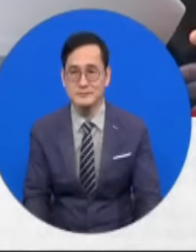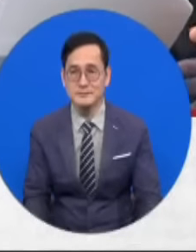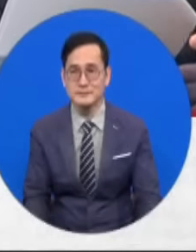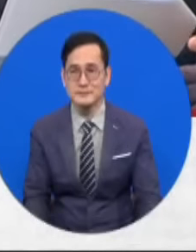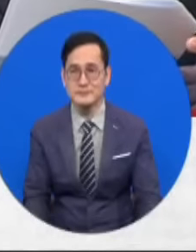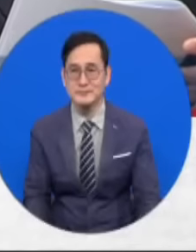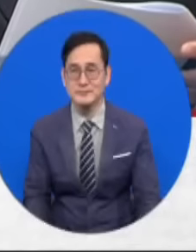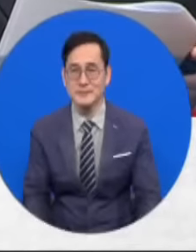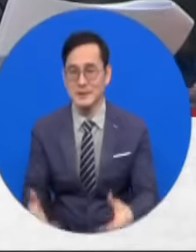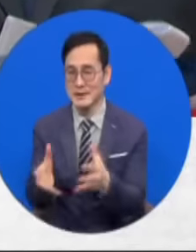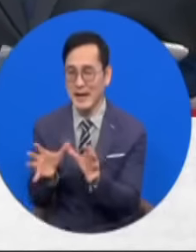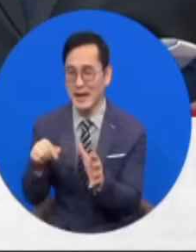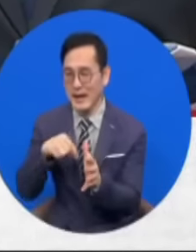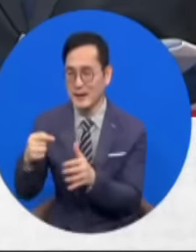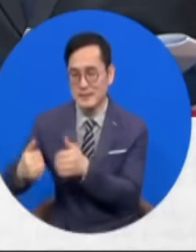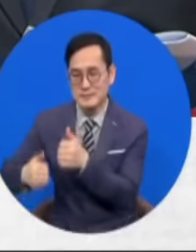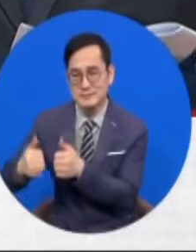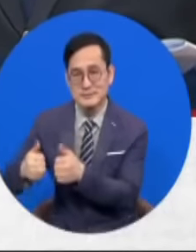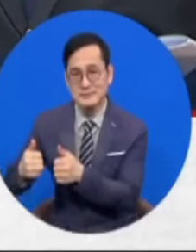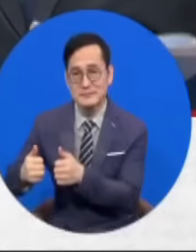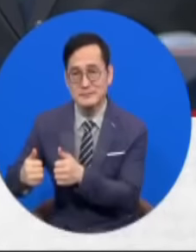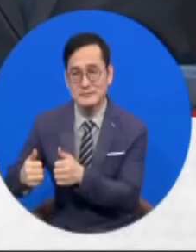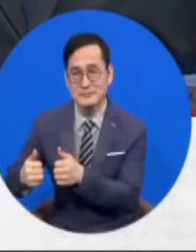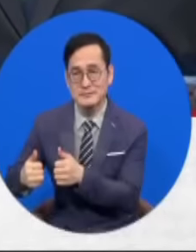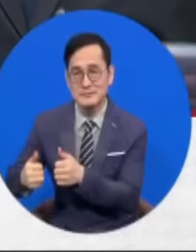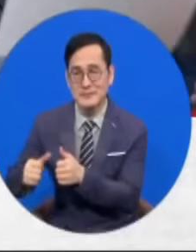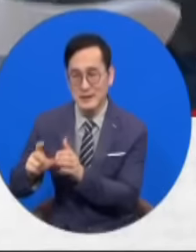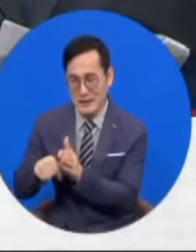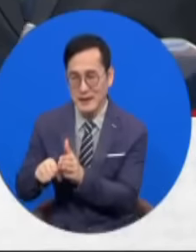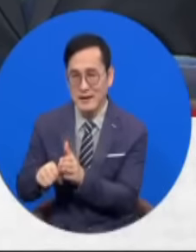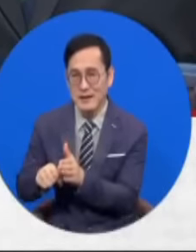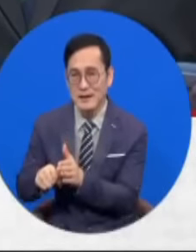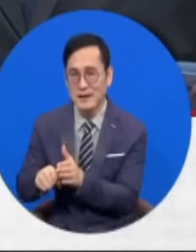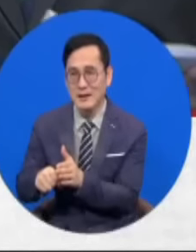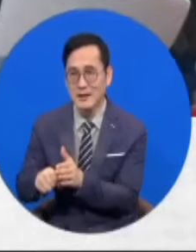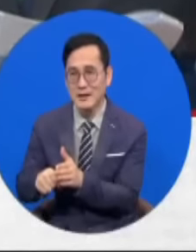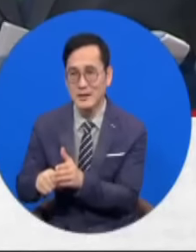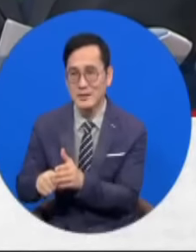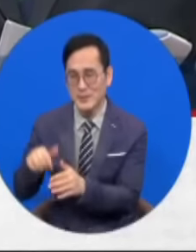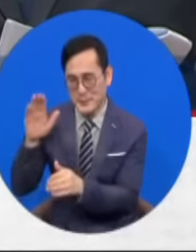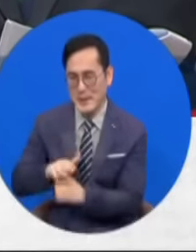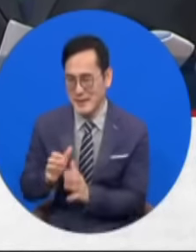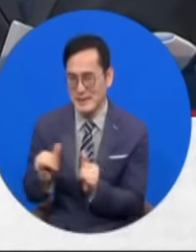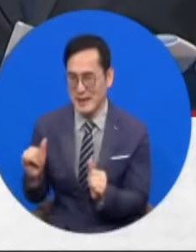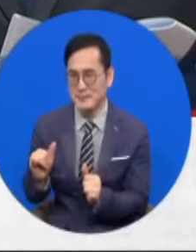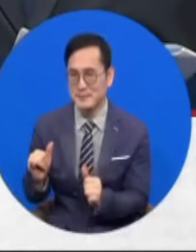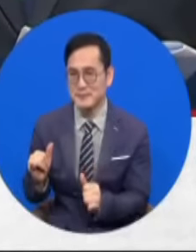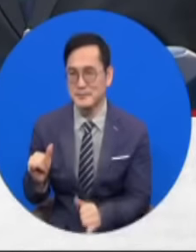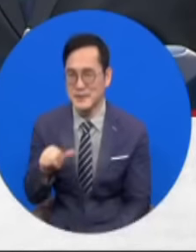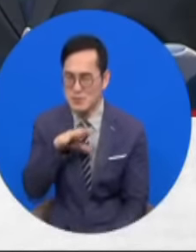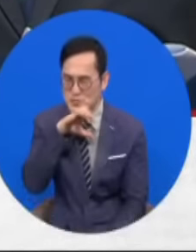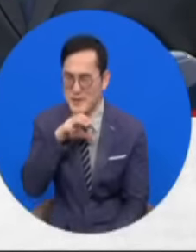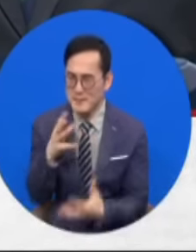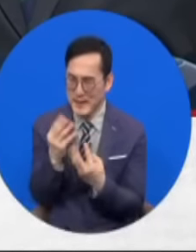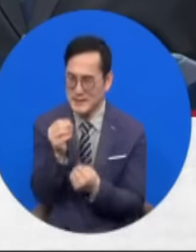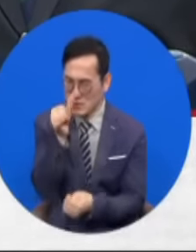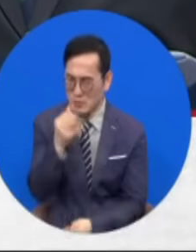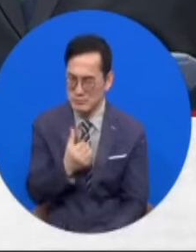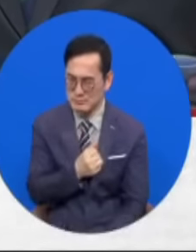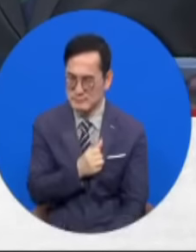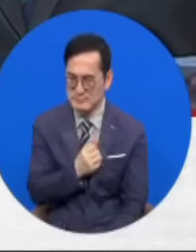측면에서 좋긴 하지만 이게 뭔가 앙금이 남긴 남는데 근데 문제는 뭐냐면 사실 저는 그 당내 경선에서 가장 큰 앙금이